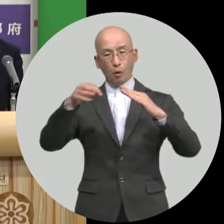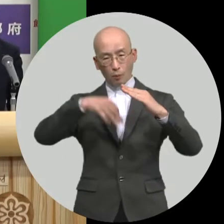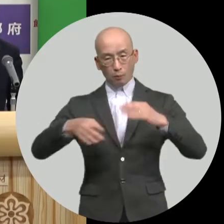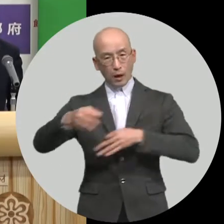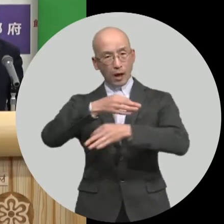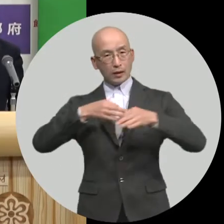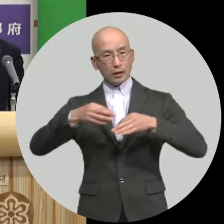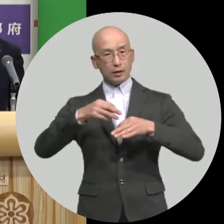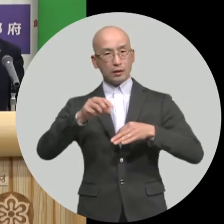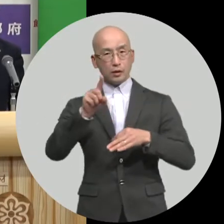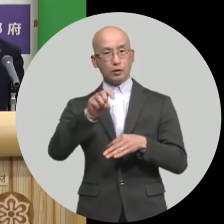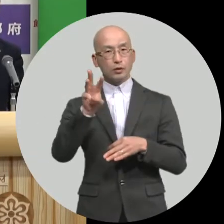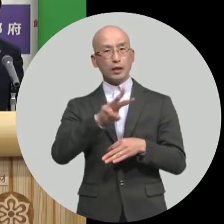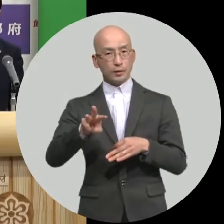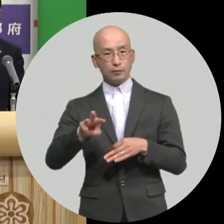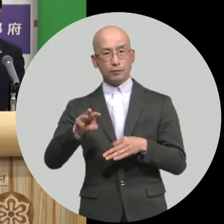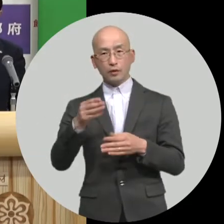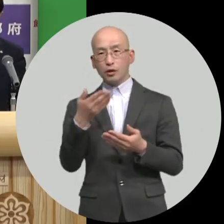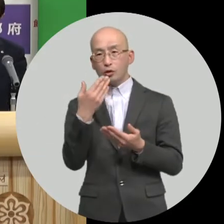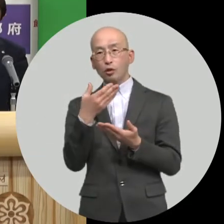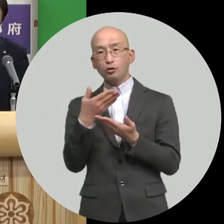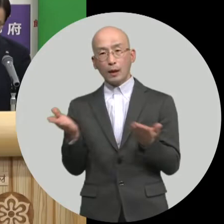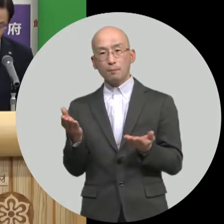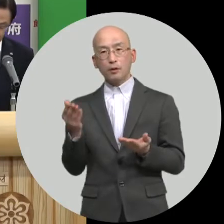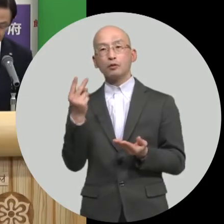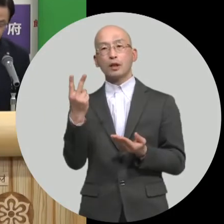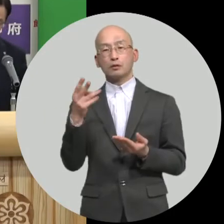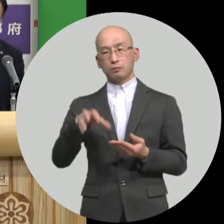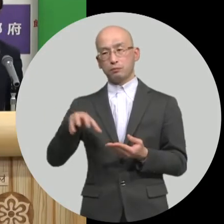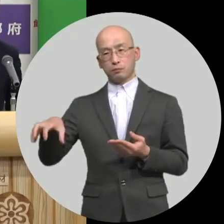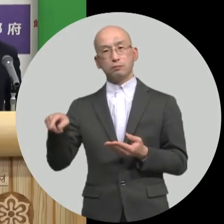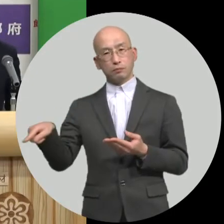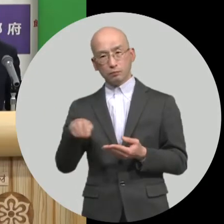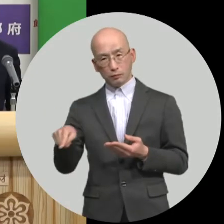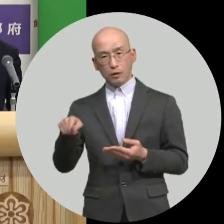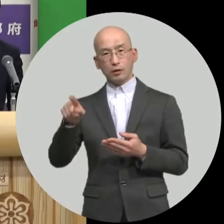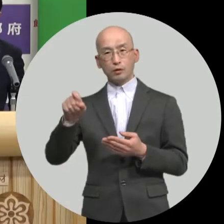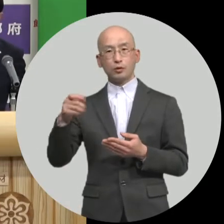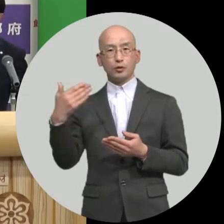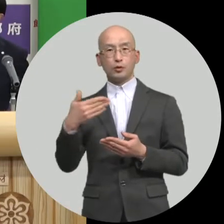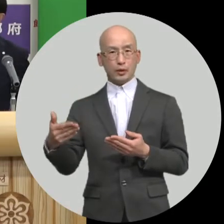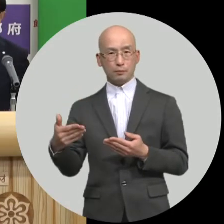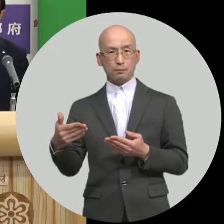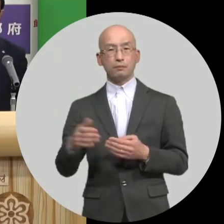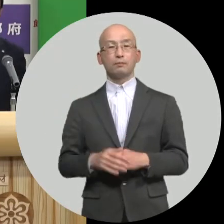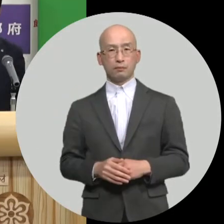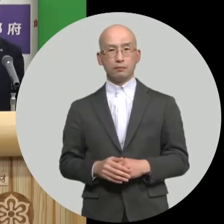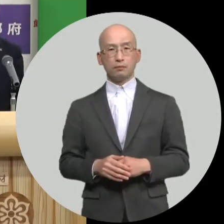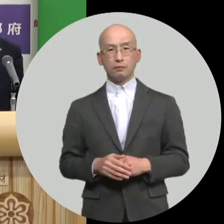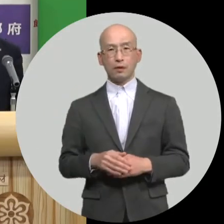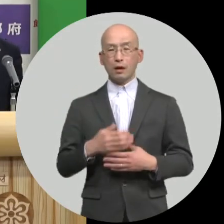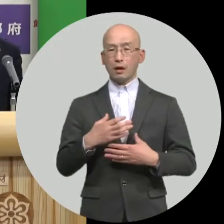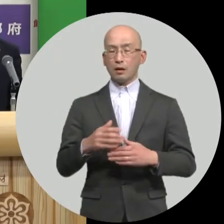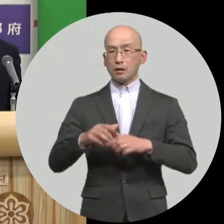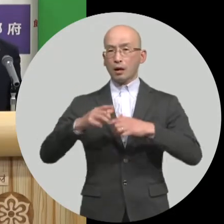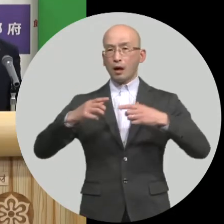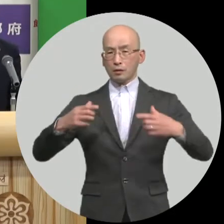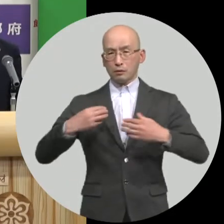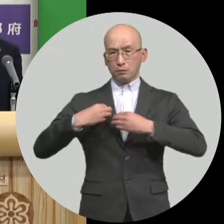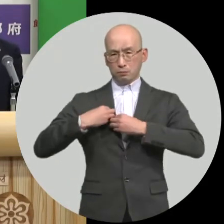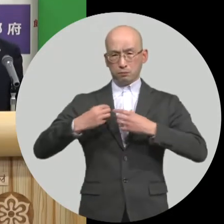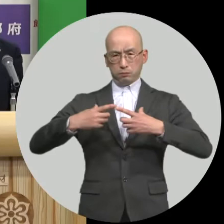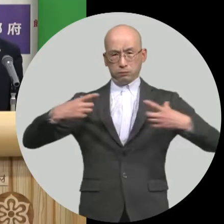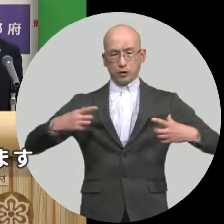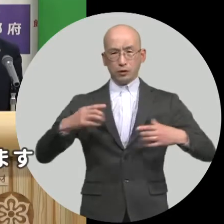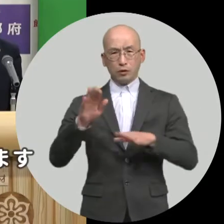店でこれ2カ所ですけれども計19人というようなことで、非常に感染が拡大の状況に